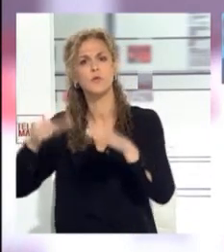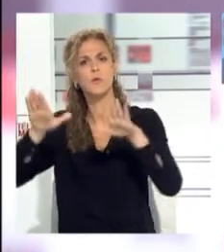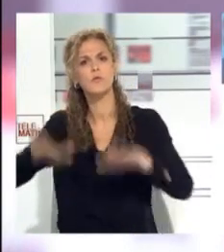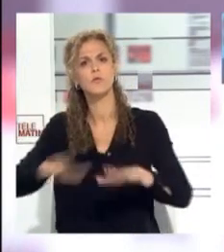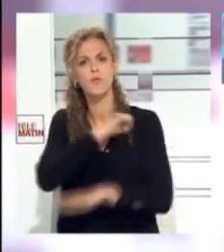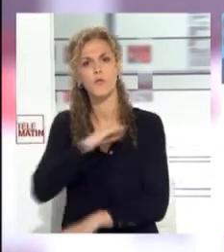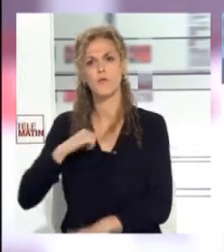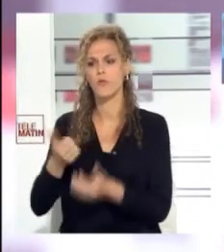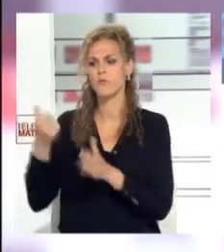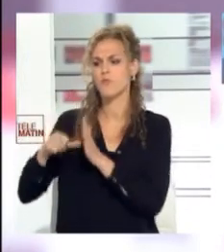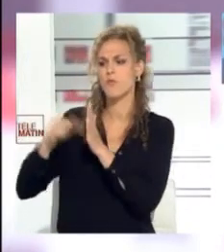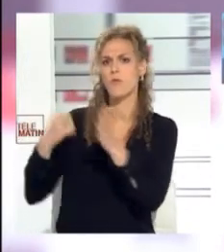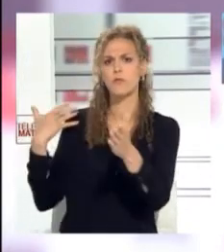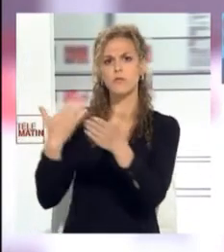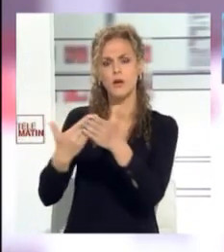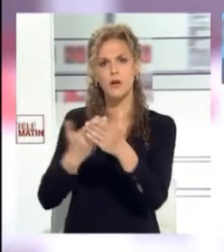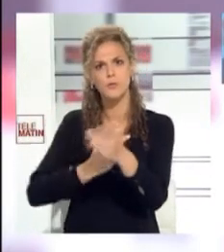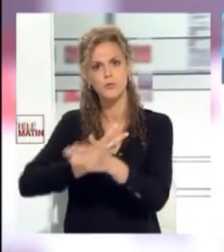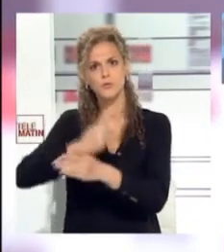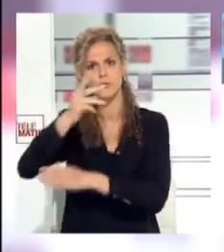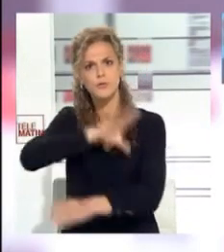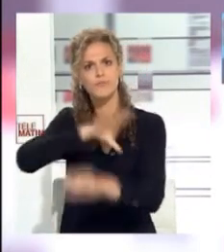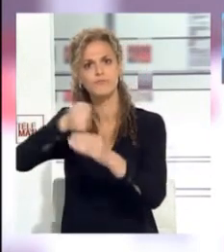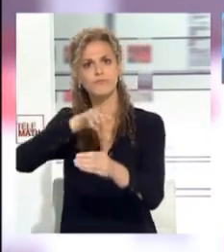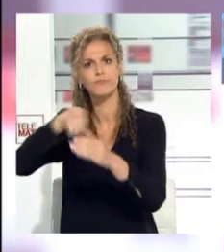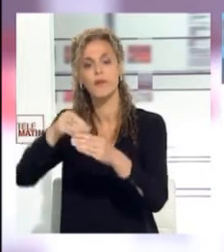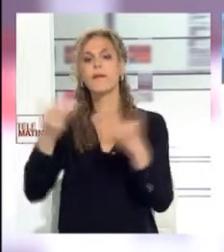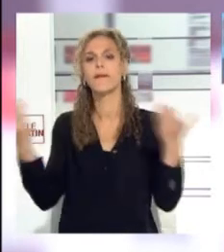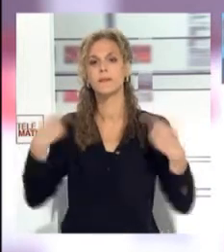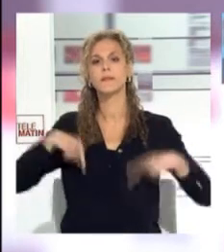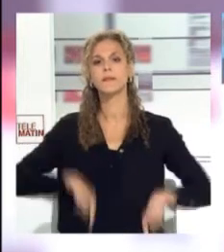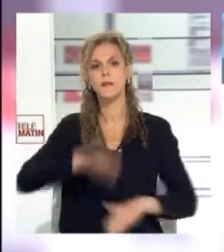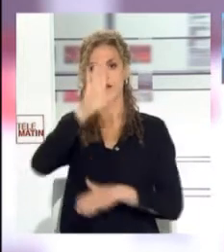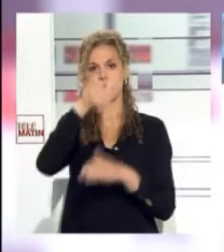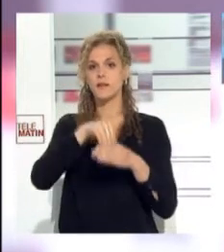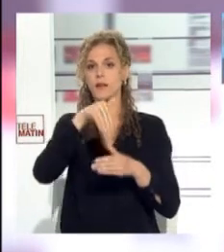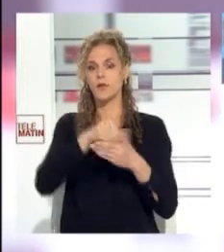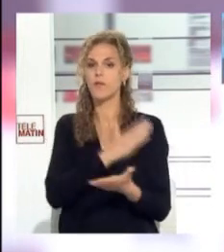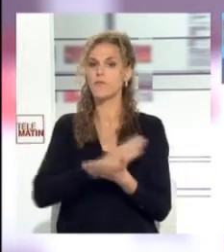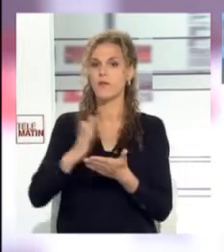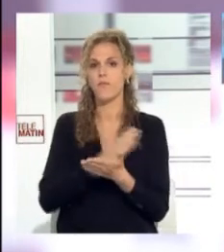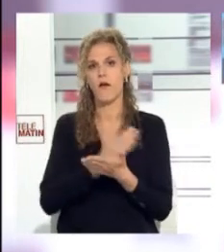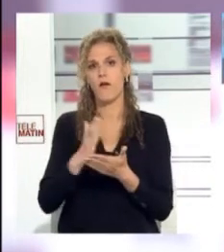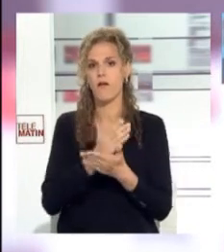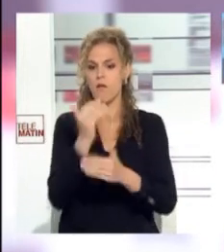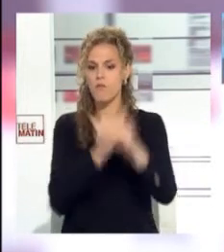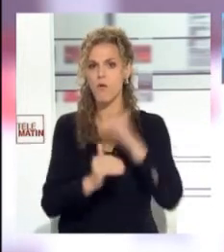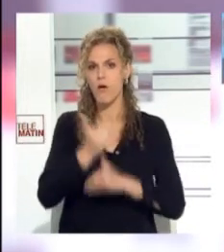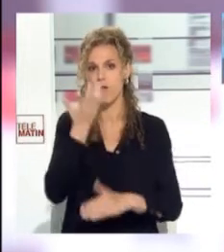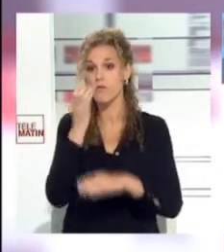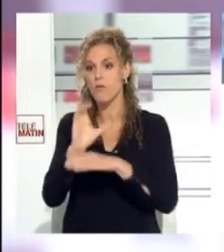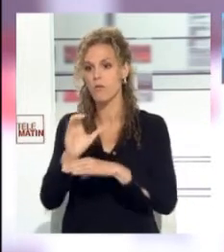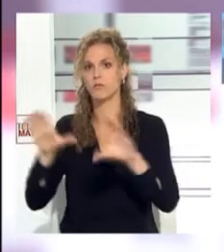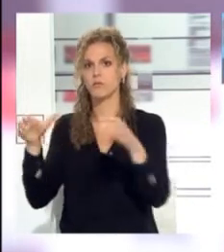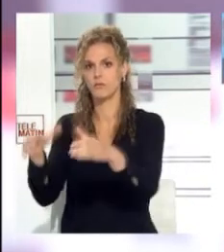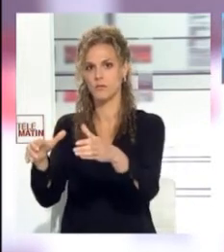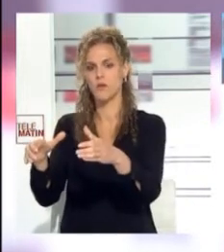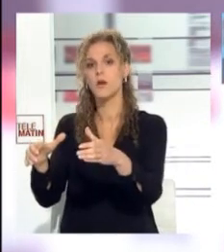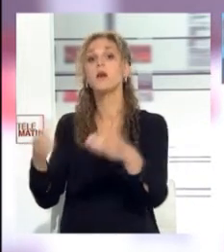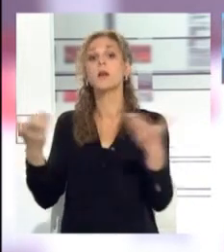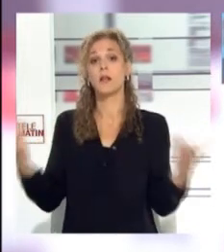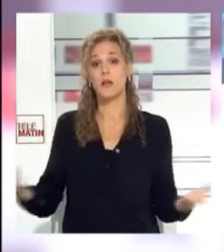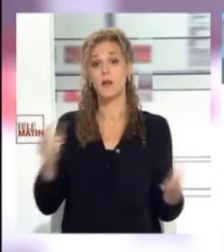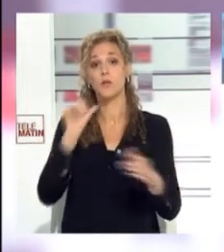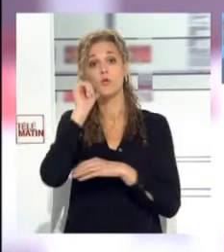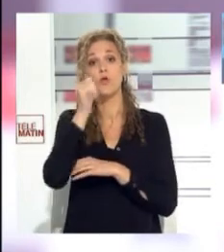mois, le ministre de l'Intérieur prépare un plan contre les filières djihadistes. Bernard Cazeneuve doit le présenter demain en Conseil des ministres. Il comprend